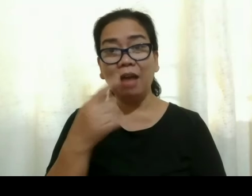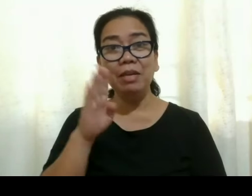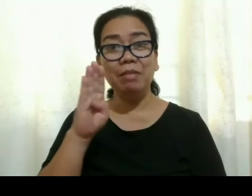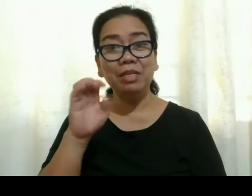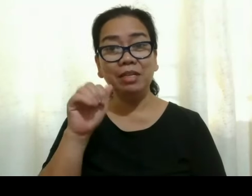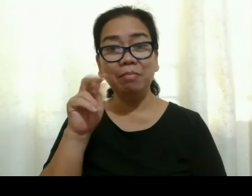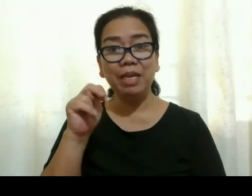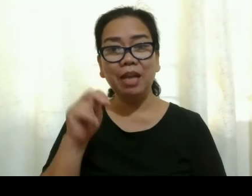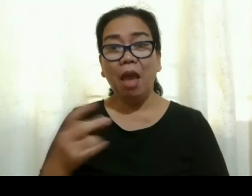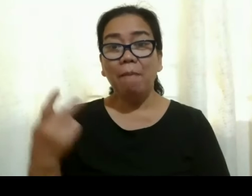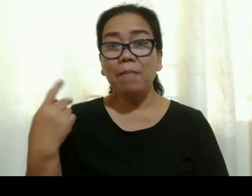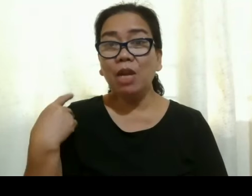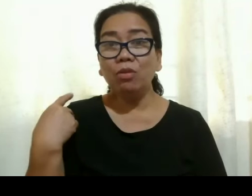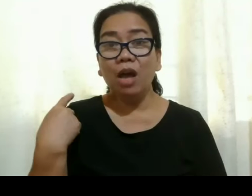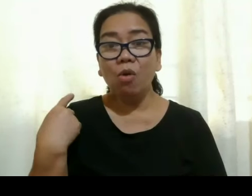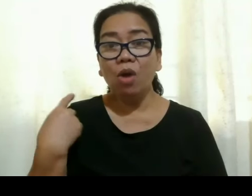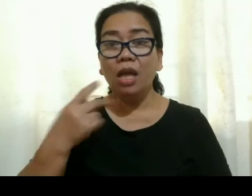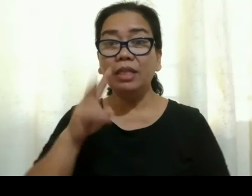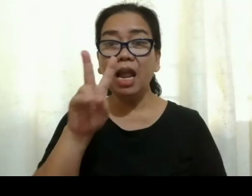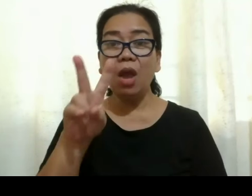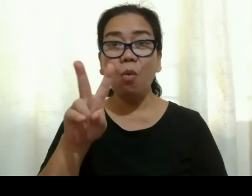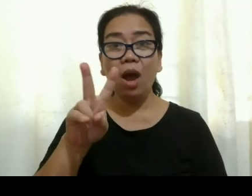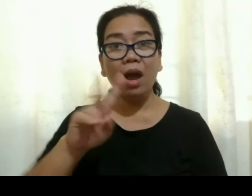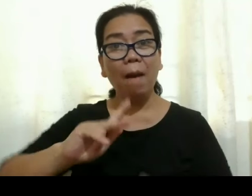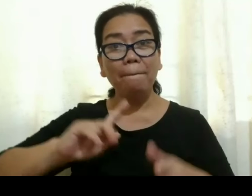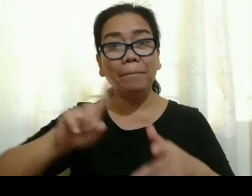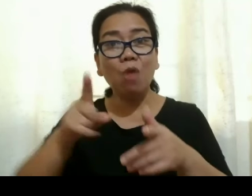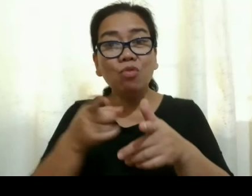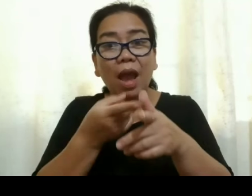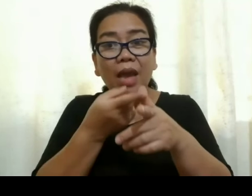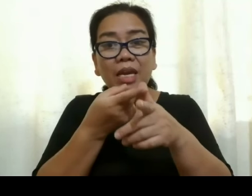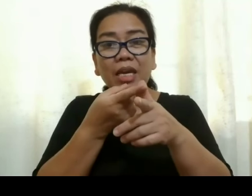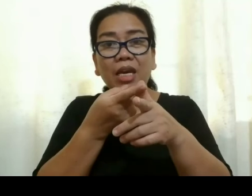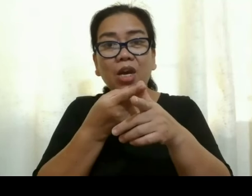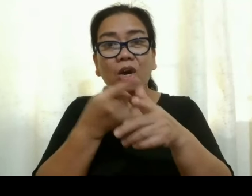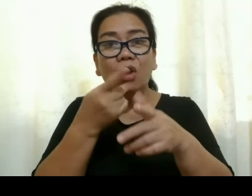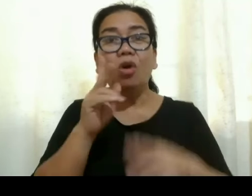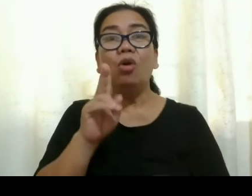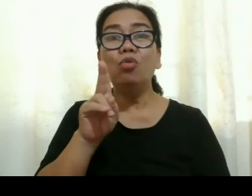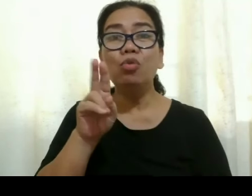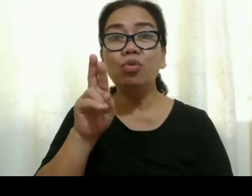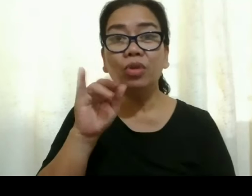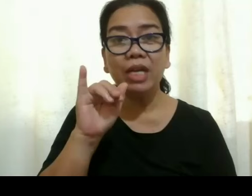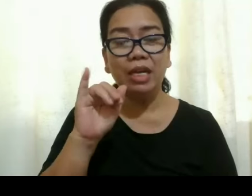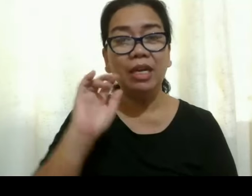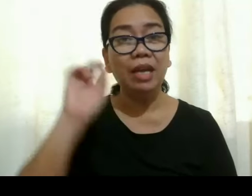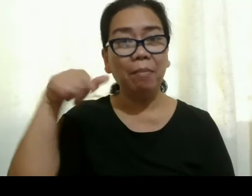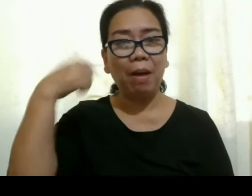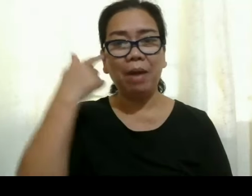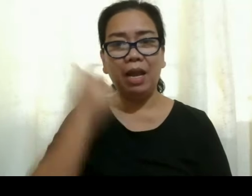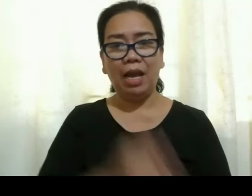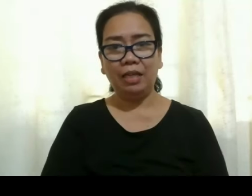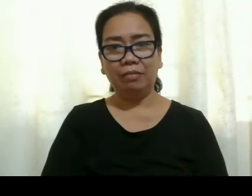Ang sabi ni Mr. Bean, meron daw dalawang pangunahing uri